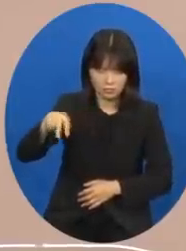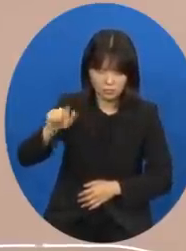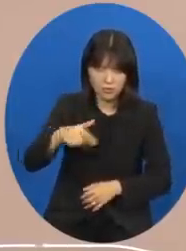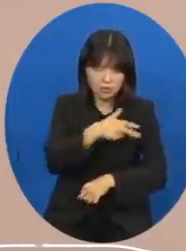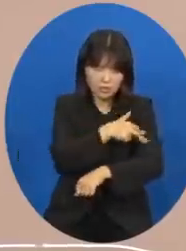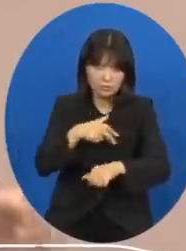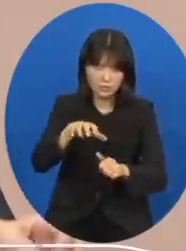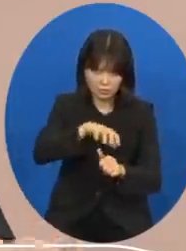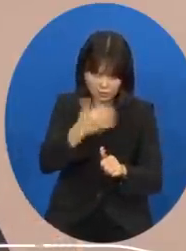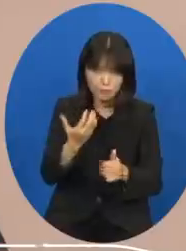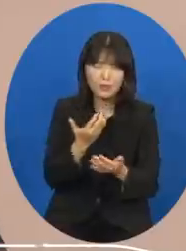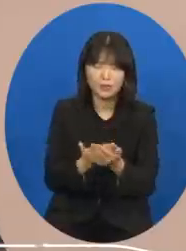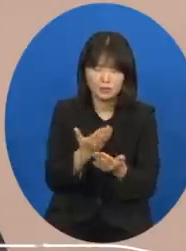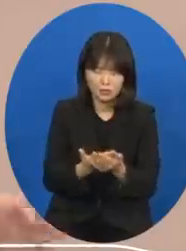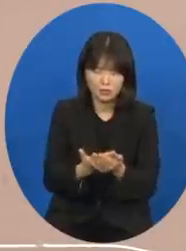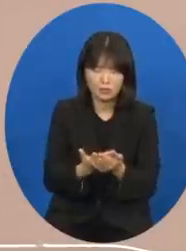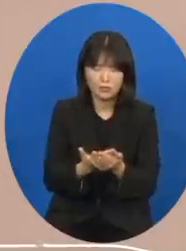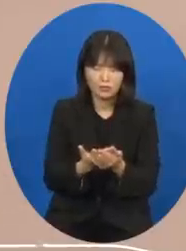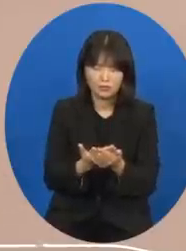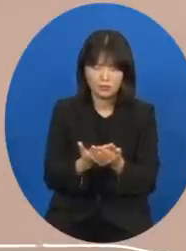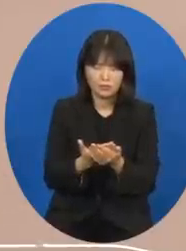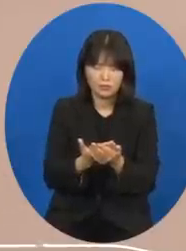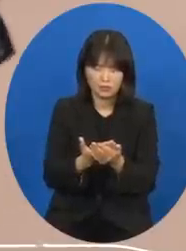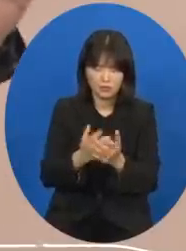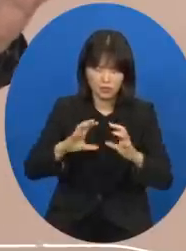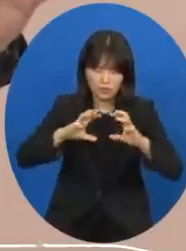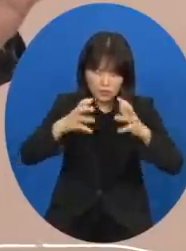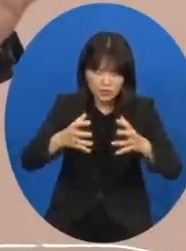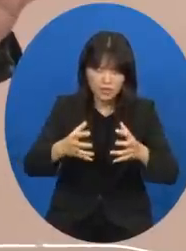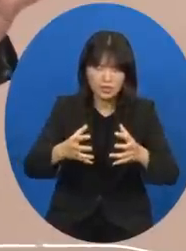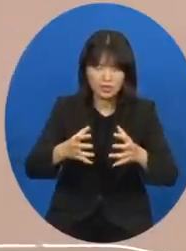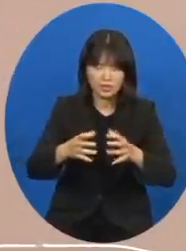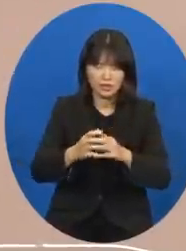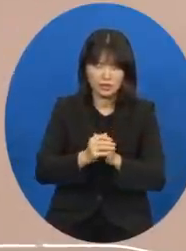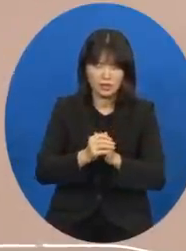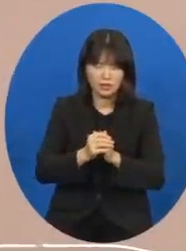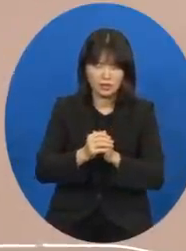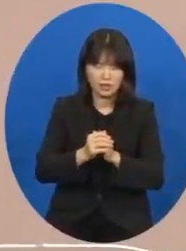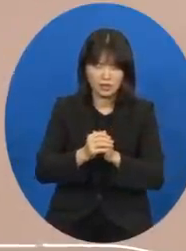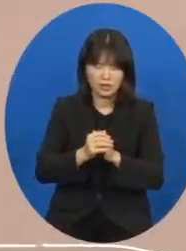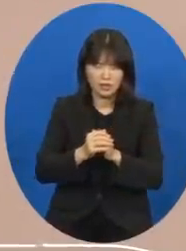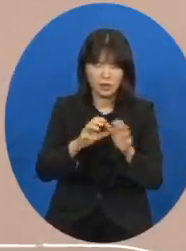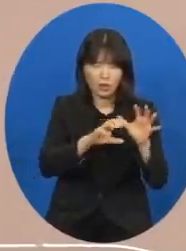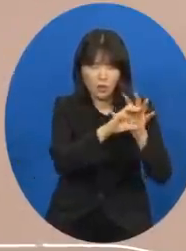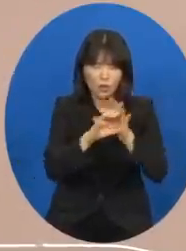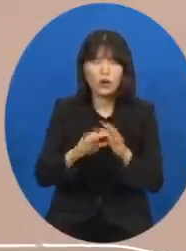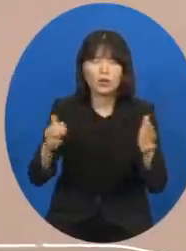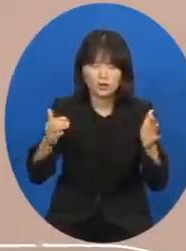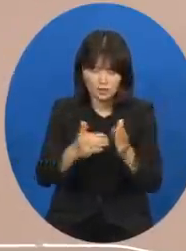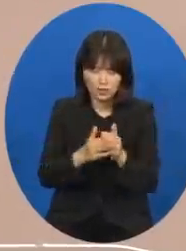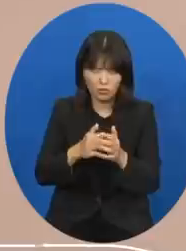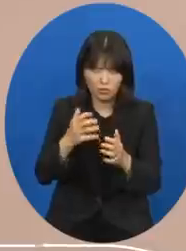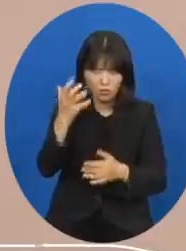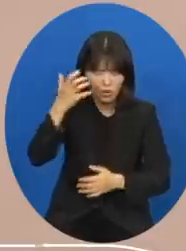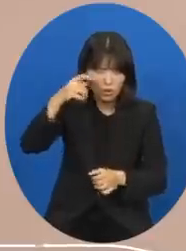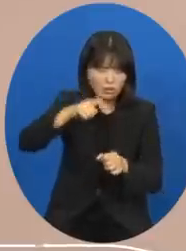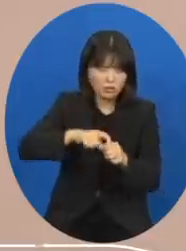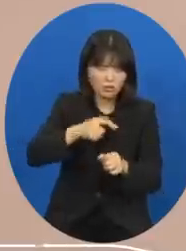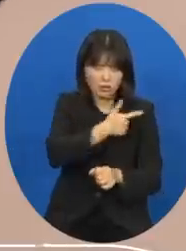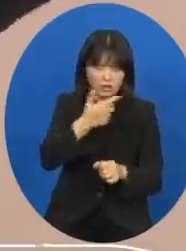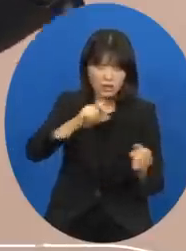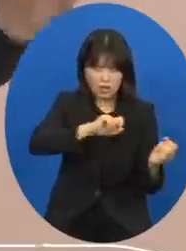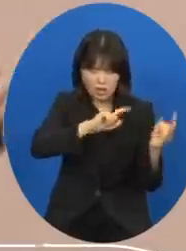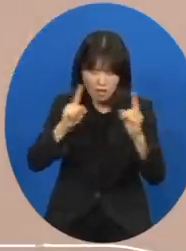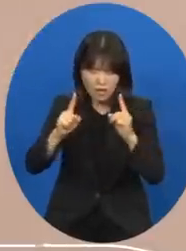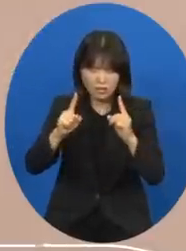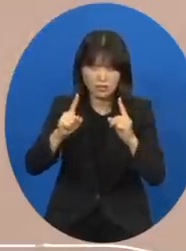풀려나게 하옵소서. 전 세계의 재앙이 끝나고 하나님, 영적 대각성이 나라마다